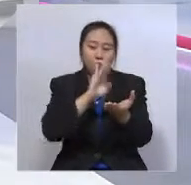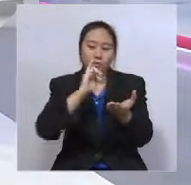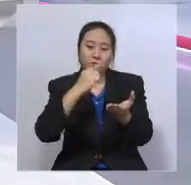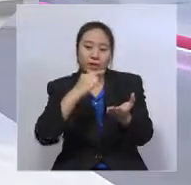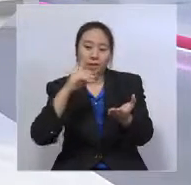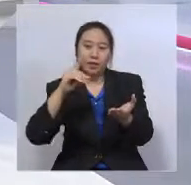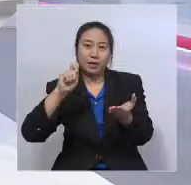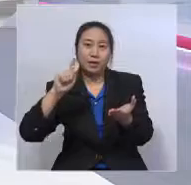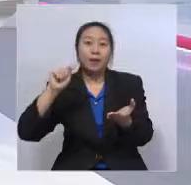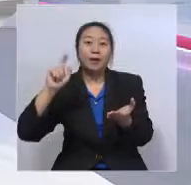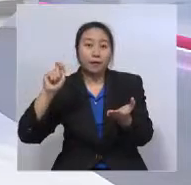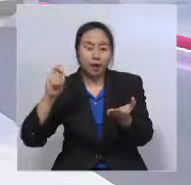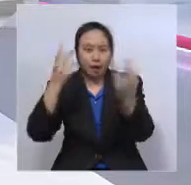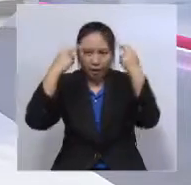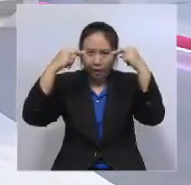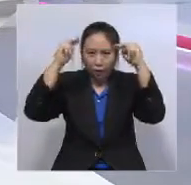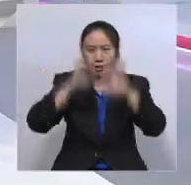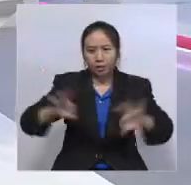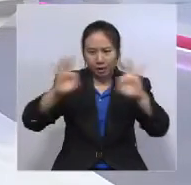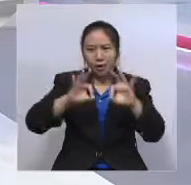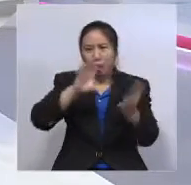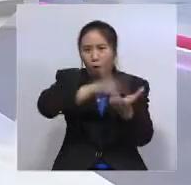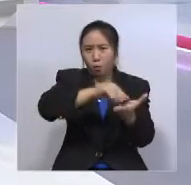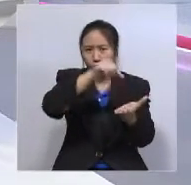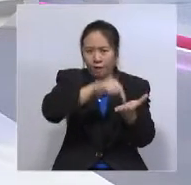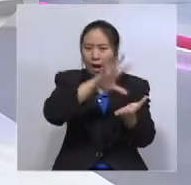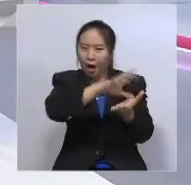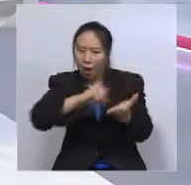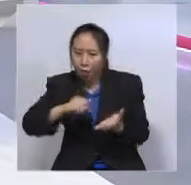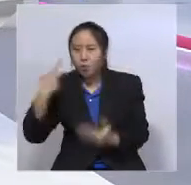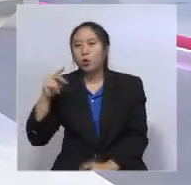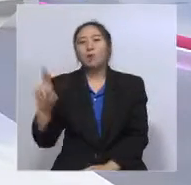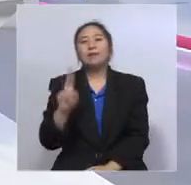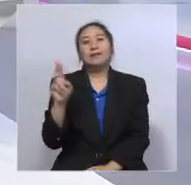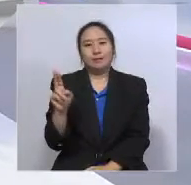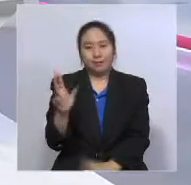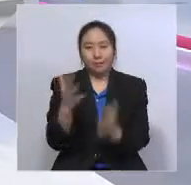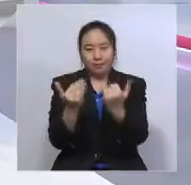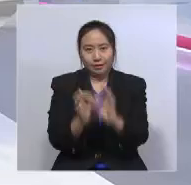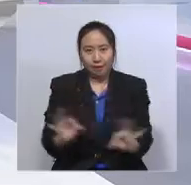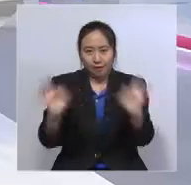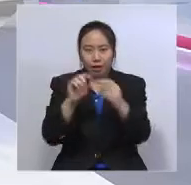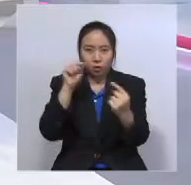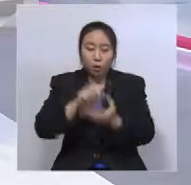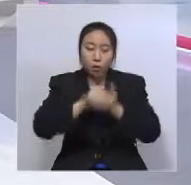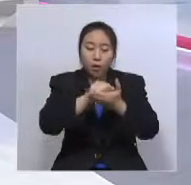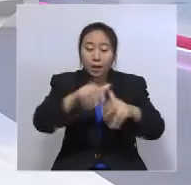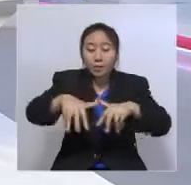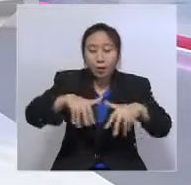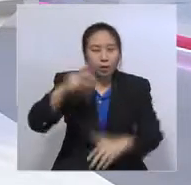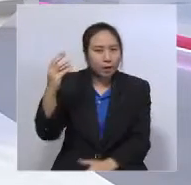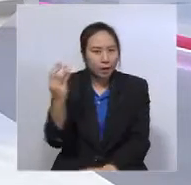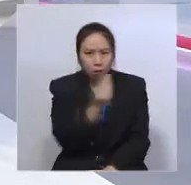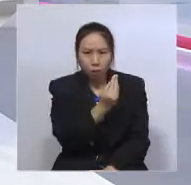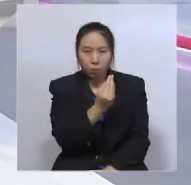านนายกรัฐมนตรีก็เน้นย้ำในการใช้ประโยชน์จากข้อมูลใน Big Data ให้ได้มากที่สุดแล้วก็เพิ่มความรวดเร็วในการให้บริการพี่น้องประชา